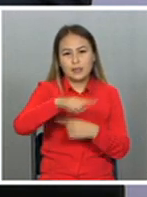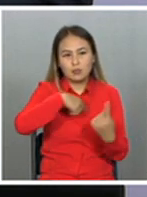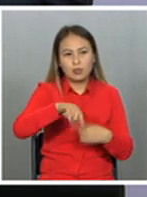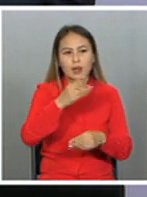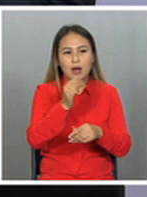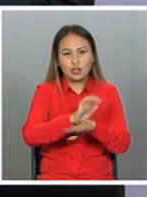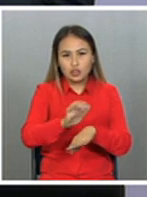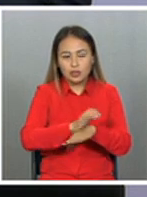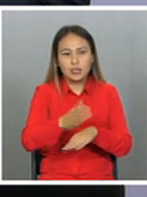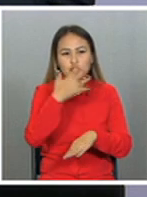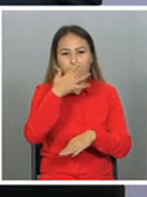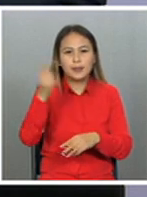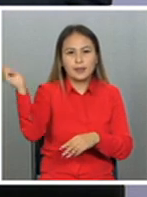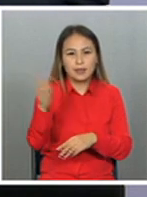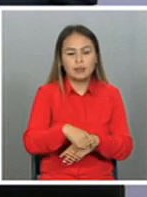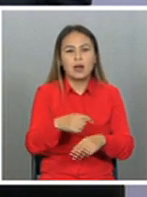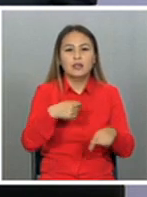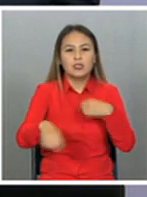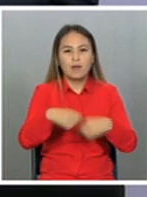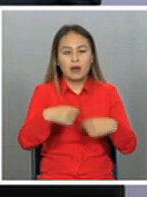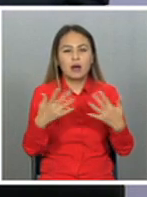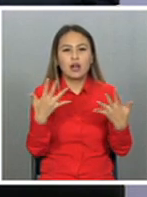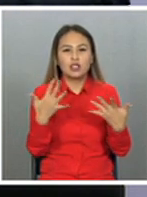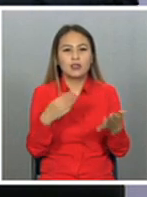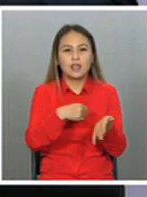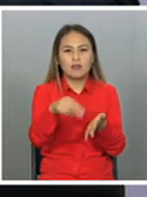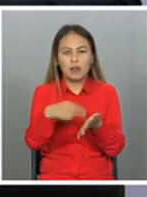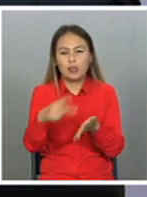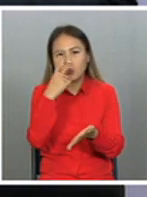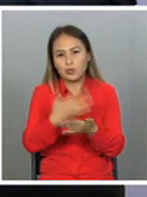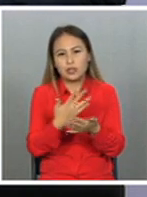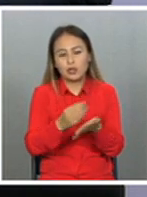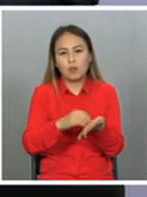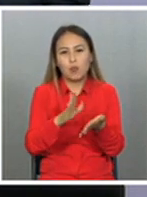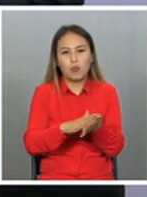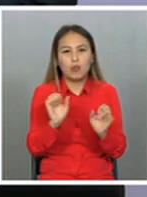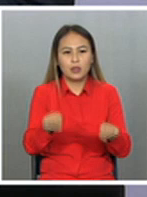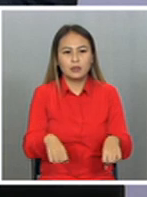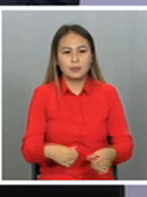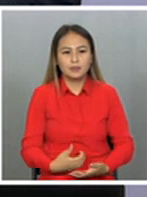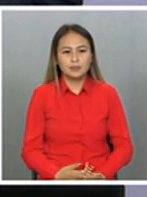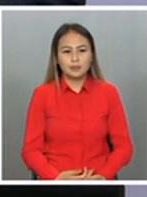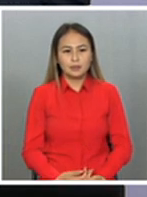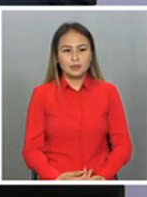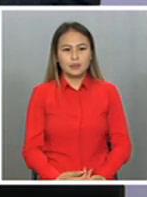ақшаны шетелден келген тауарларға қаншалықты сатып алғанның көрсеткіші болып табылады.